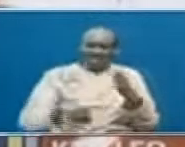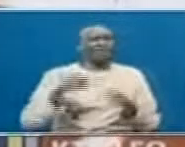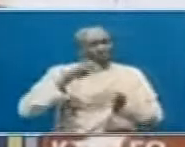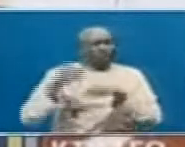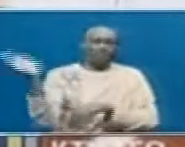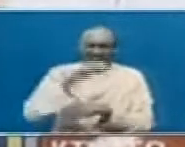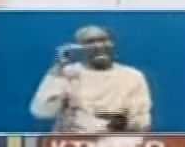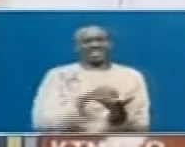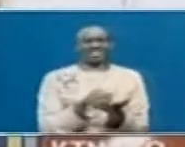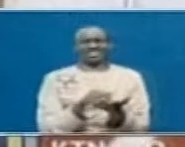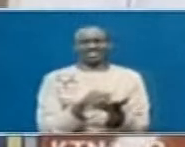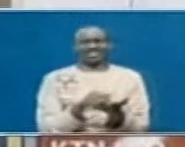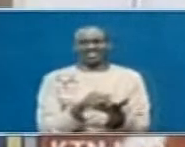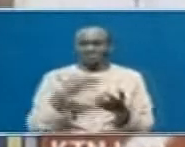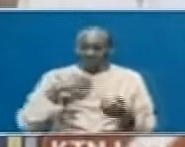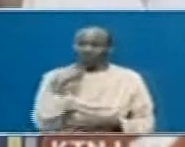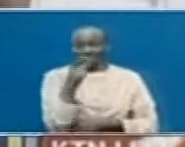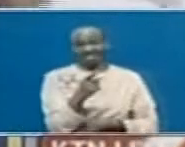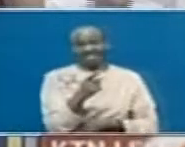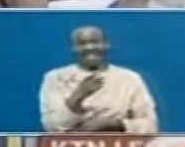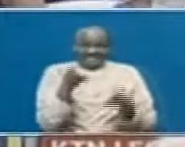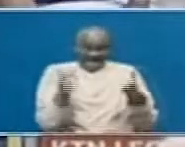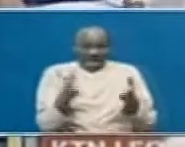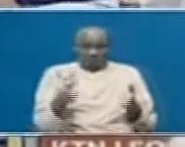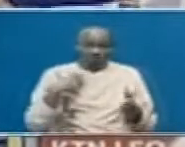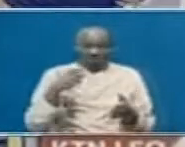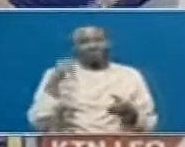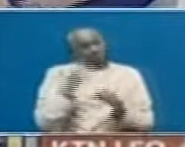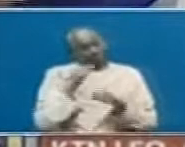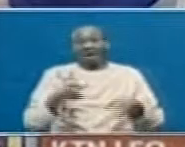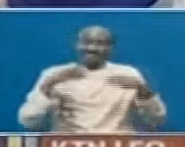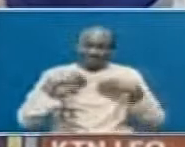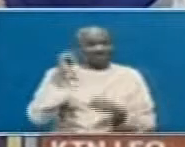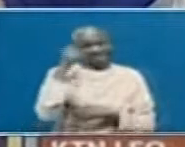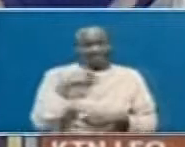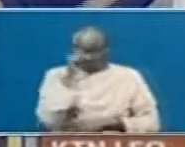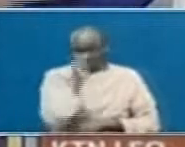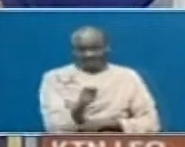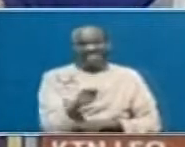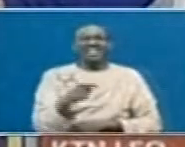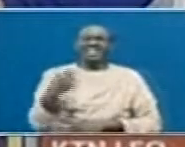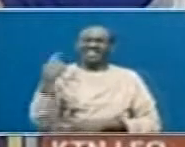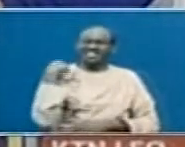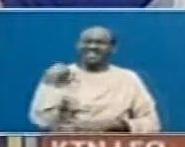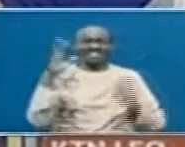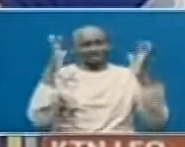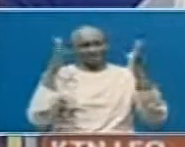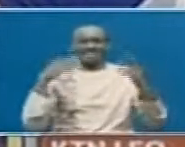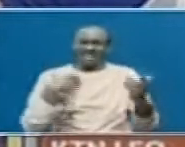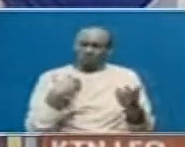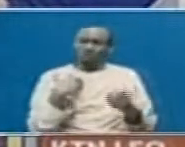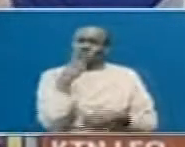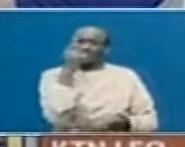tena. Kweli. Sasa hii kusema mengi, unajua sasa kwa nyimo wa Kenya uhondo. No. Uncle Mambo jana ilikuwa jamhuri. Turegeshe miaka 20